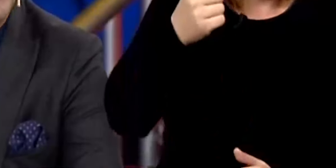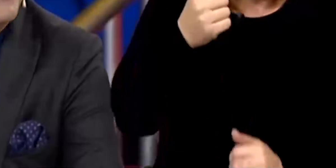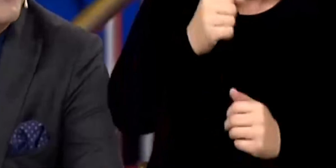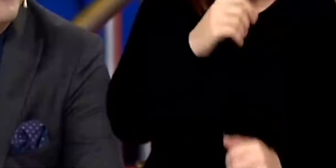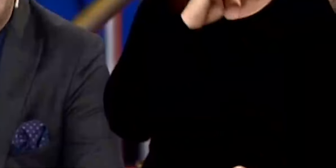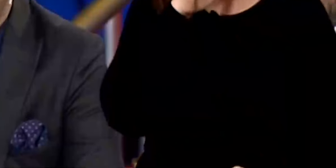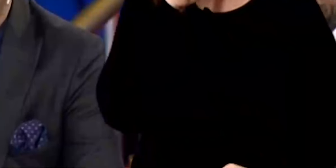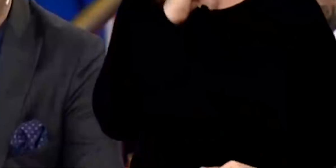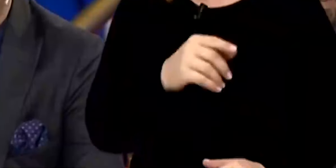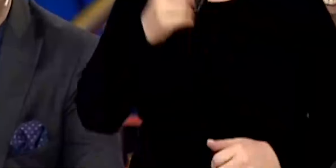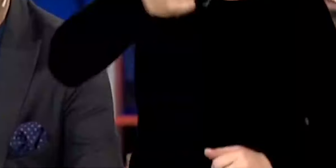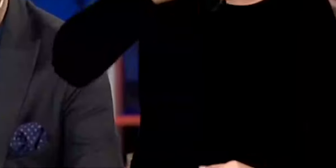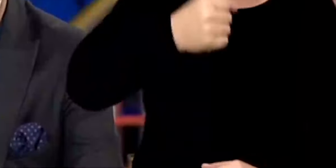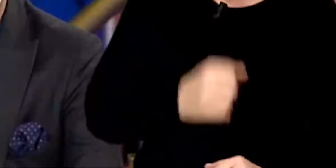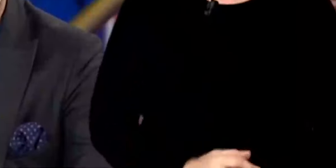çevirdin?